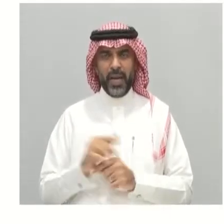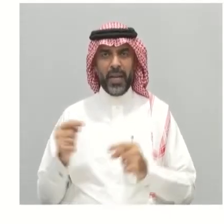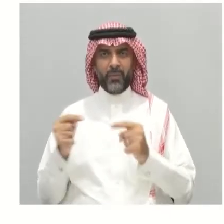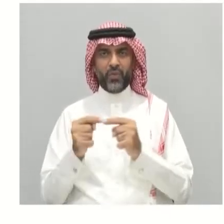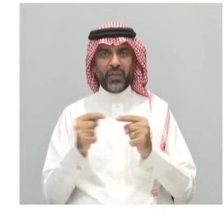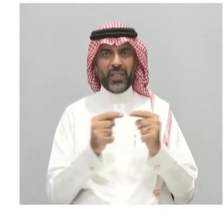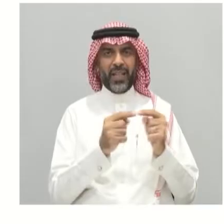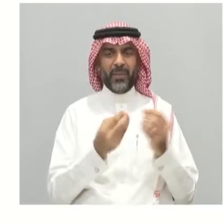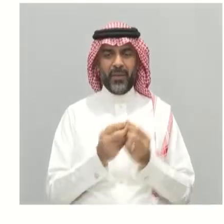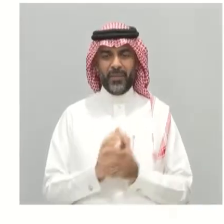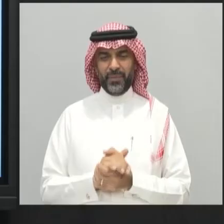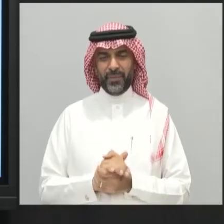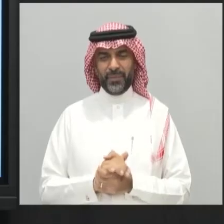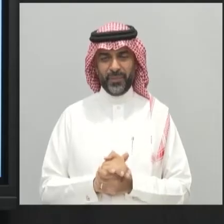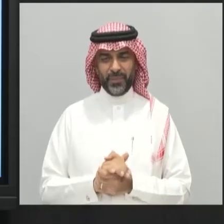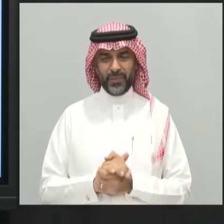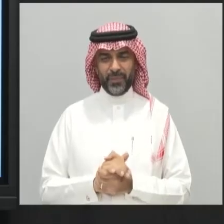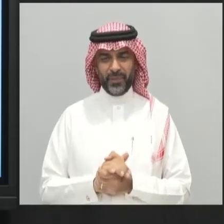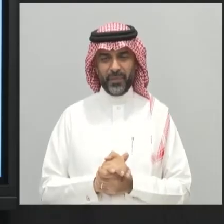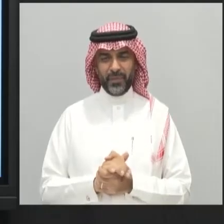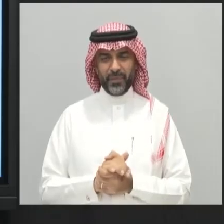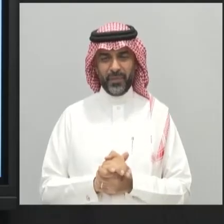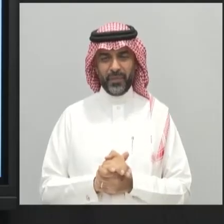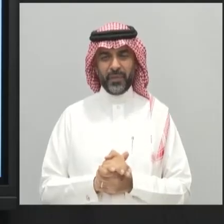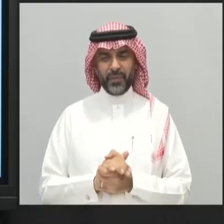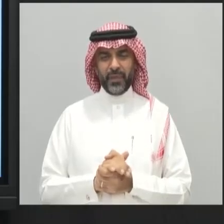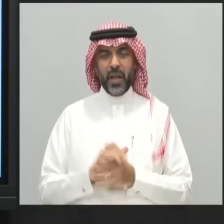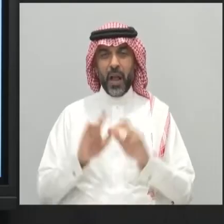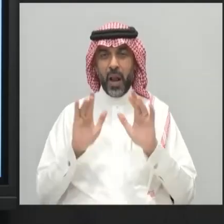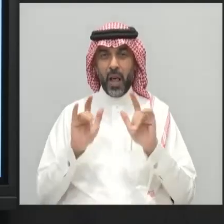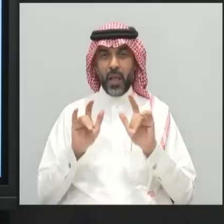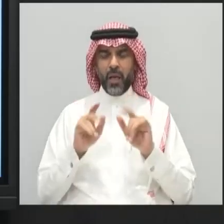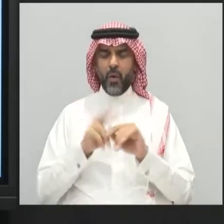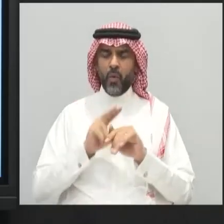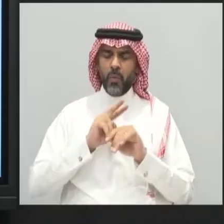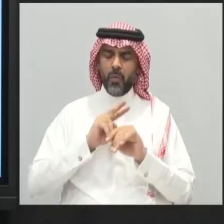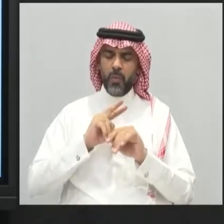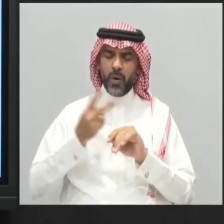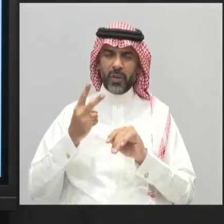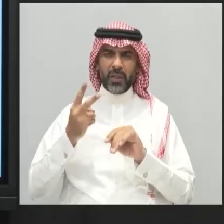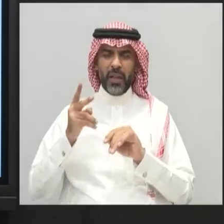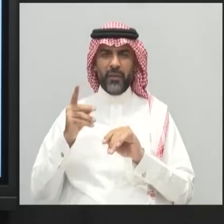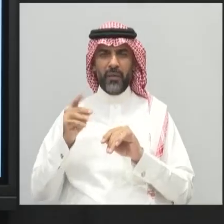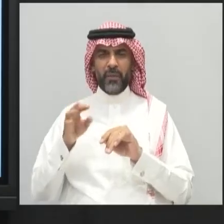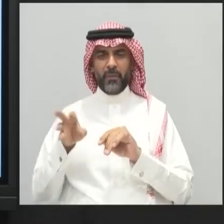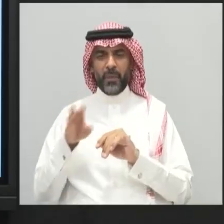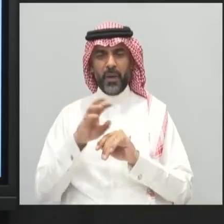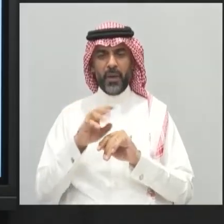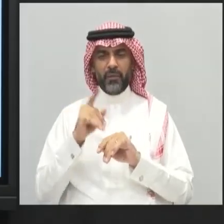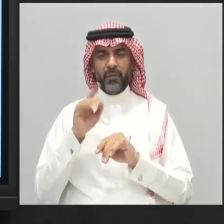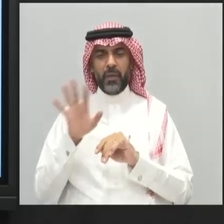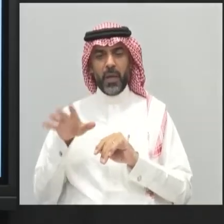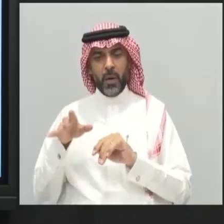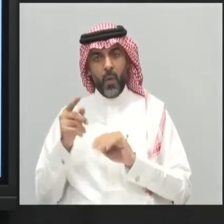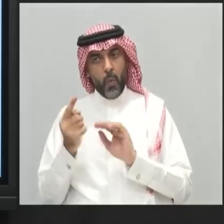ماذا نستنتج من ذلك ان الطحالب الخضراء مختلفه فيما بينها من حيث تركيبه